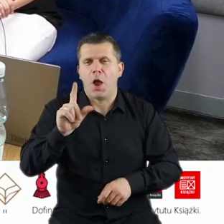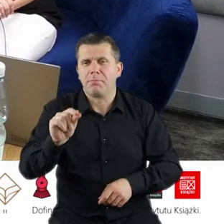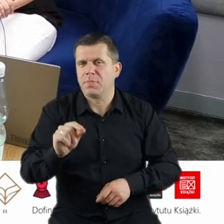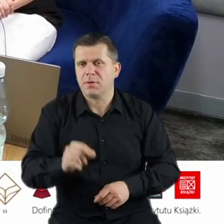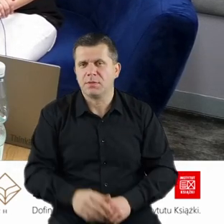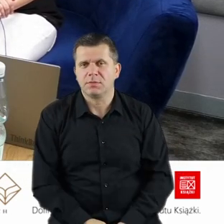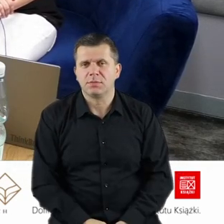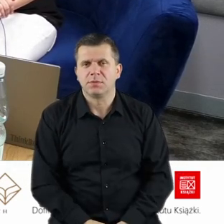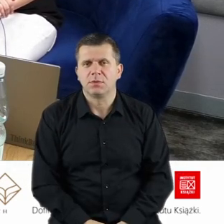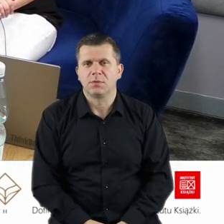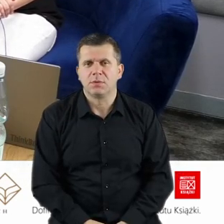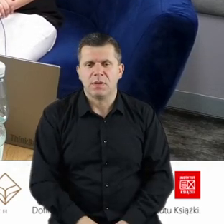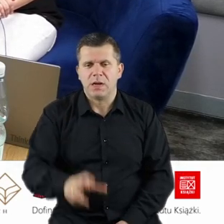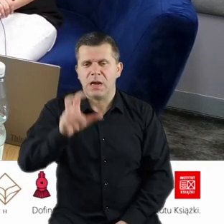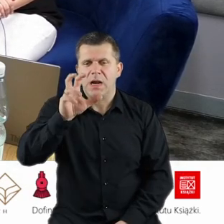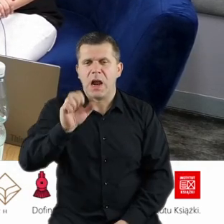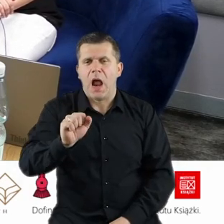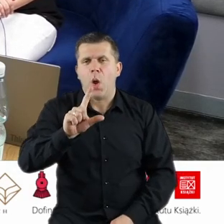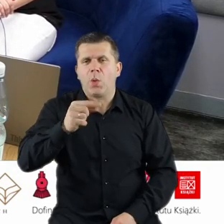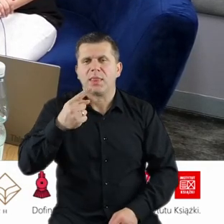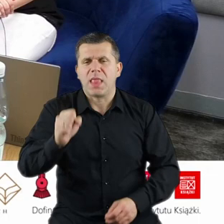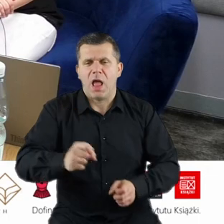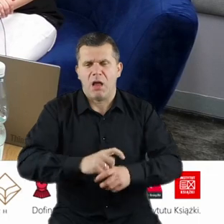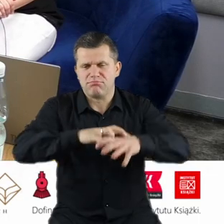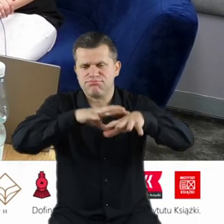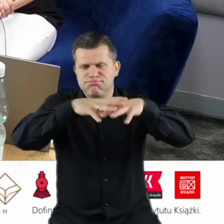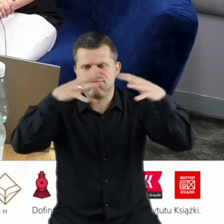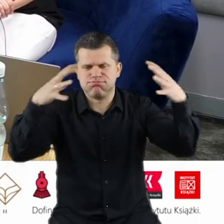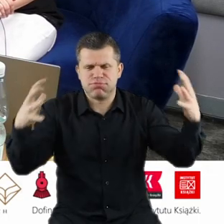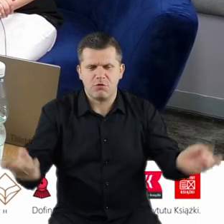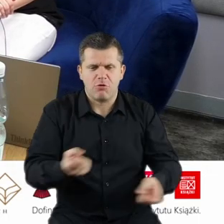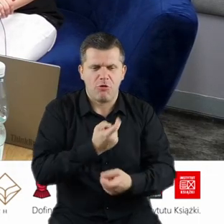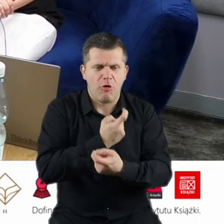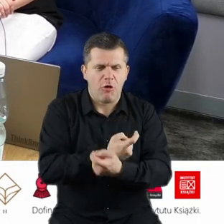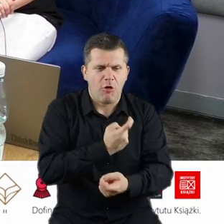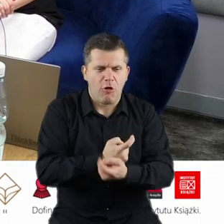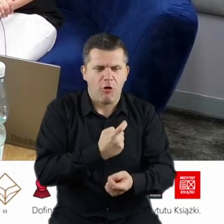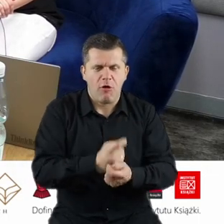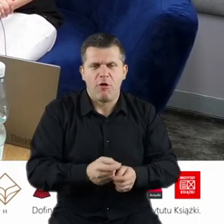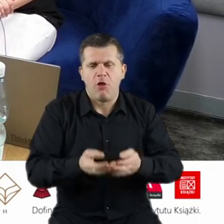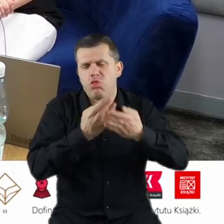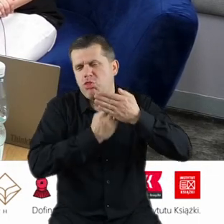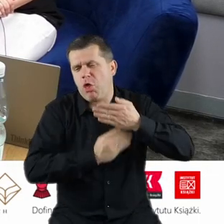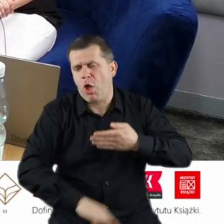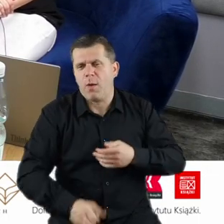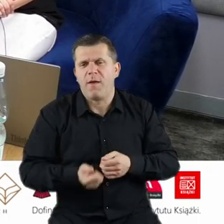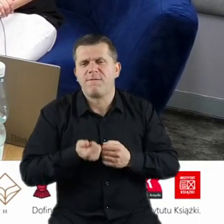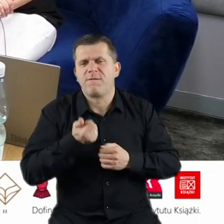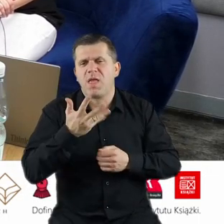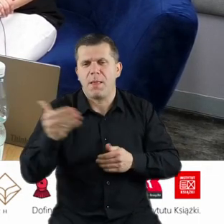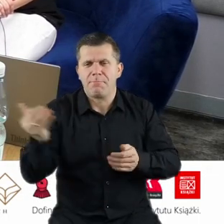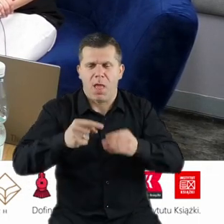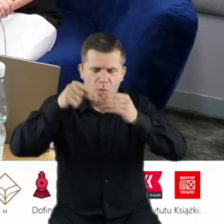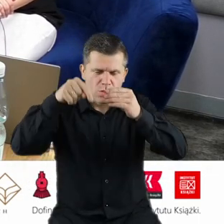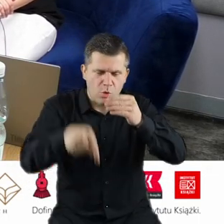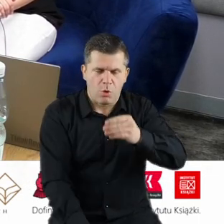wykop. Tylko sformułowania hałda, na przykład hałda kości, doły